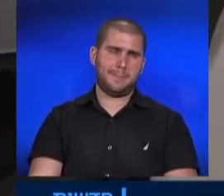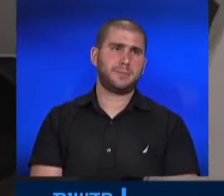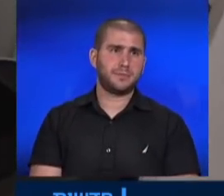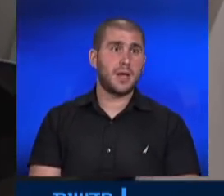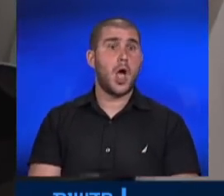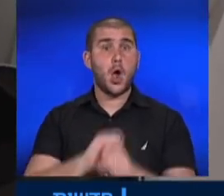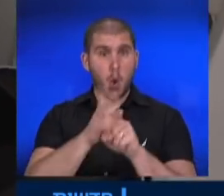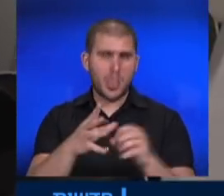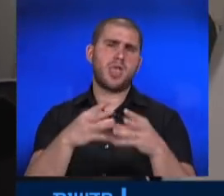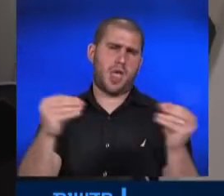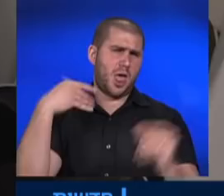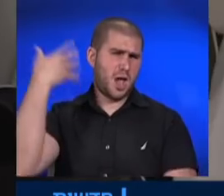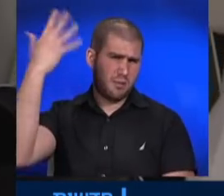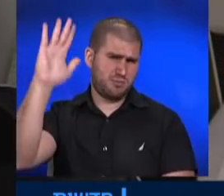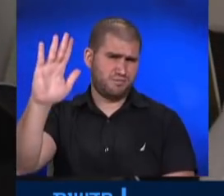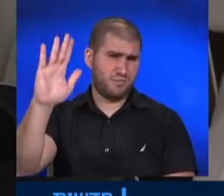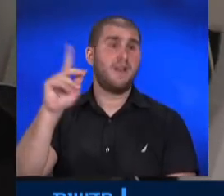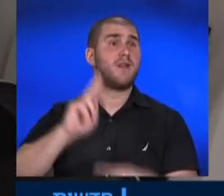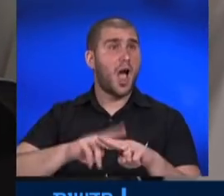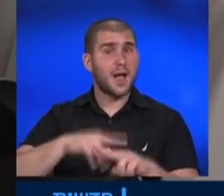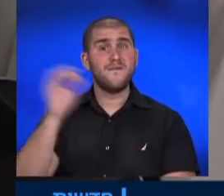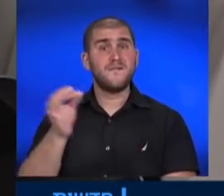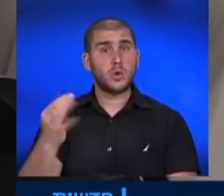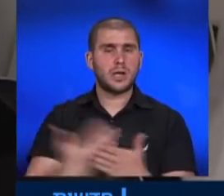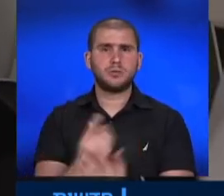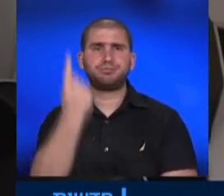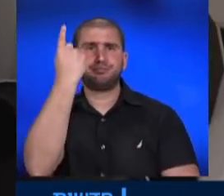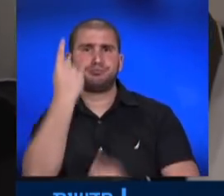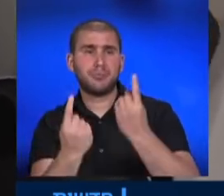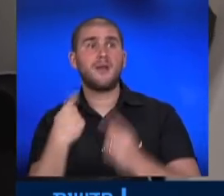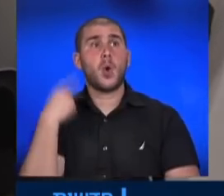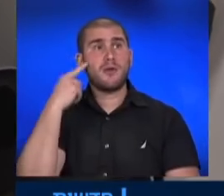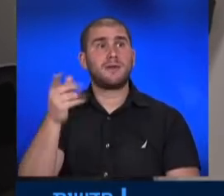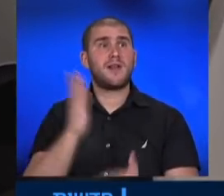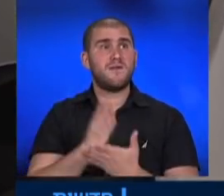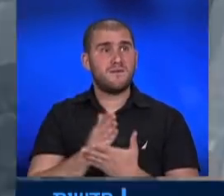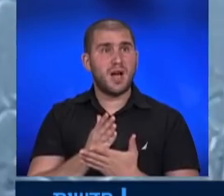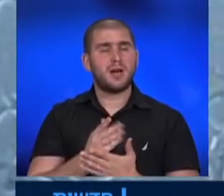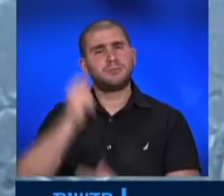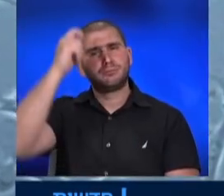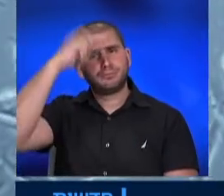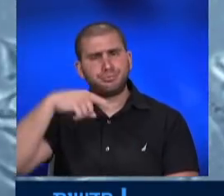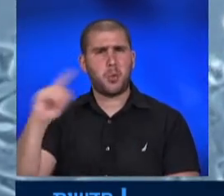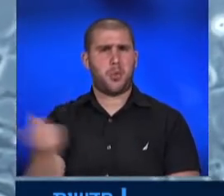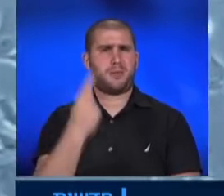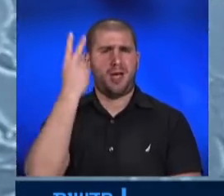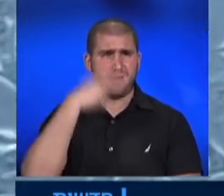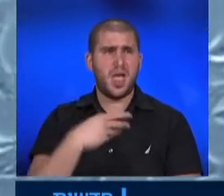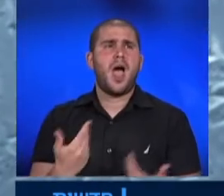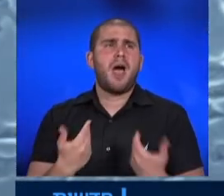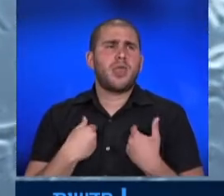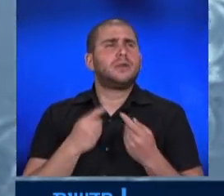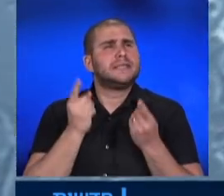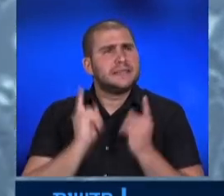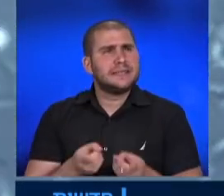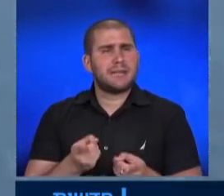תיעלם, ואז וירוס חדש יקפוץ, ואני חושב שמתחילה ליפול היום ההבנה שאנחנו צריכים לא